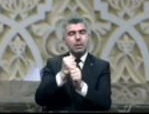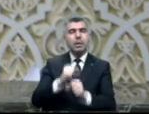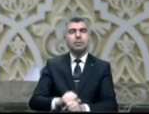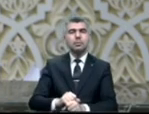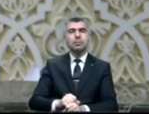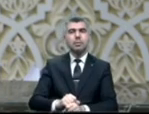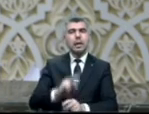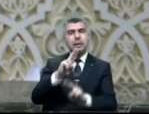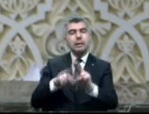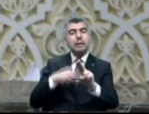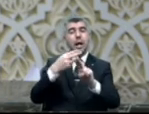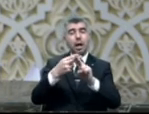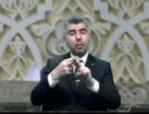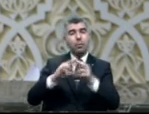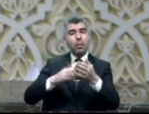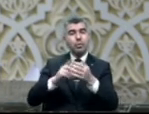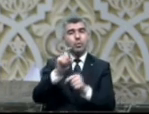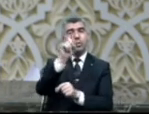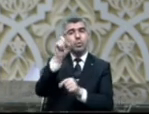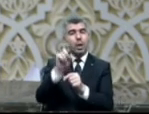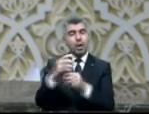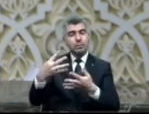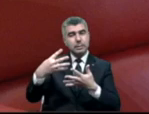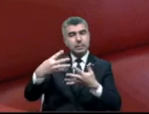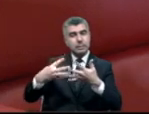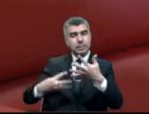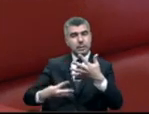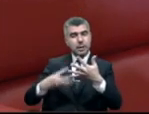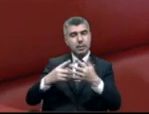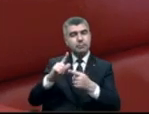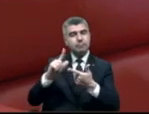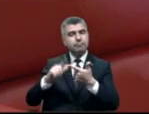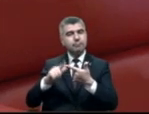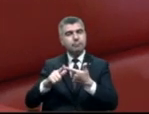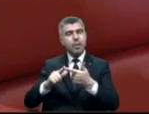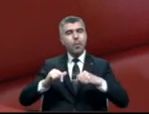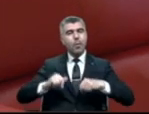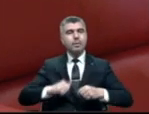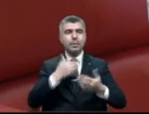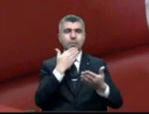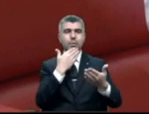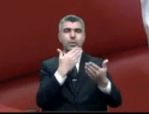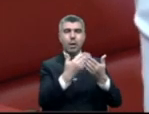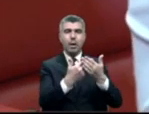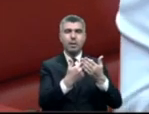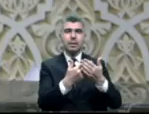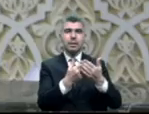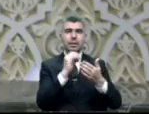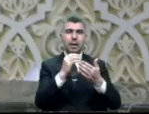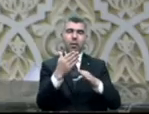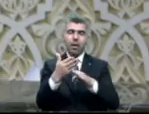والتي ستتولى الإجابة عنهما مع باقي الأسئلة الموجهة لهذا القطاع بالنيابة مشكورة السيدة وزيرة الانتقال الطاقي والتنمية المستدامة